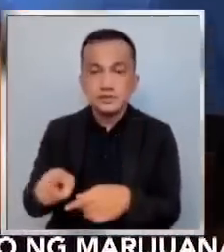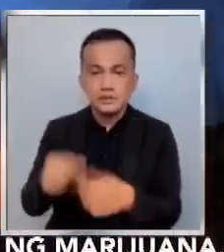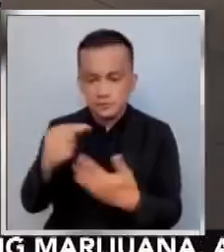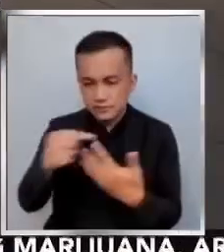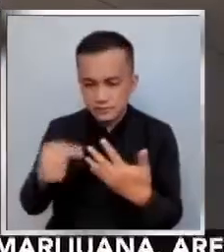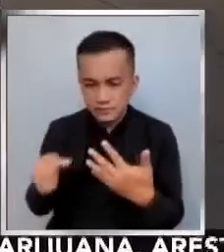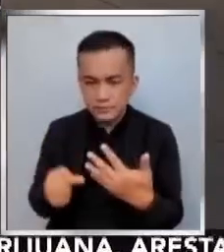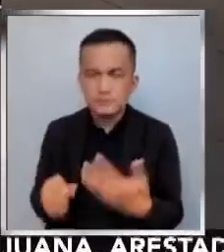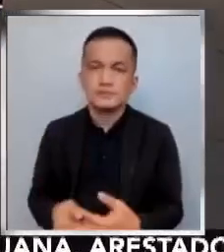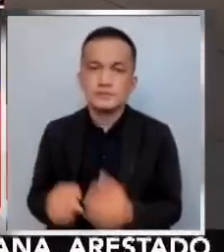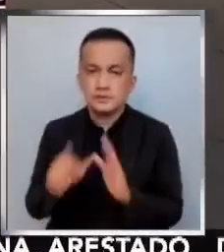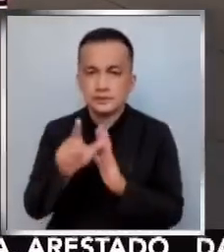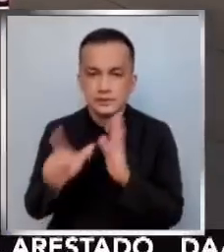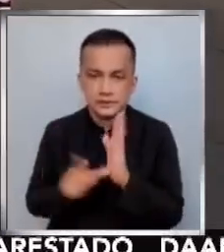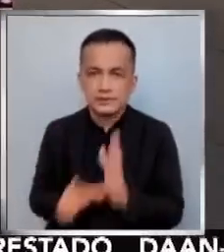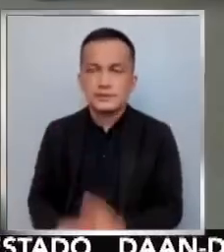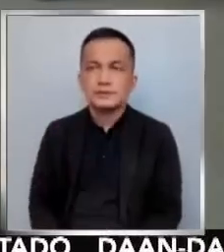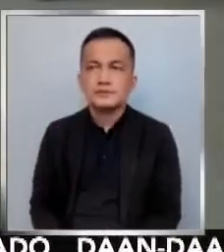sa batas.